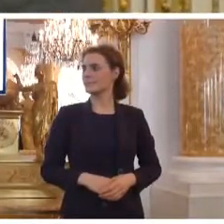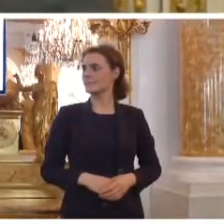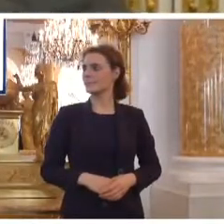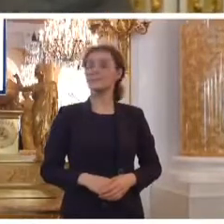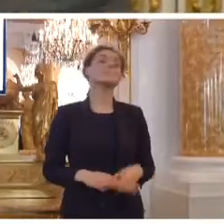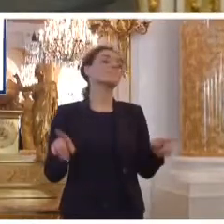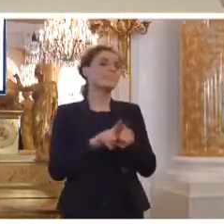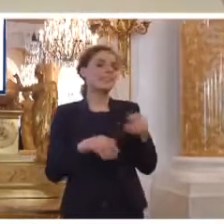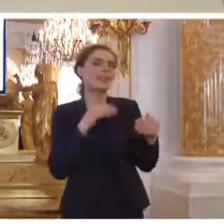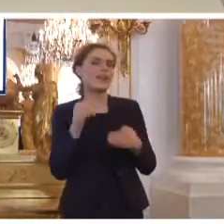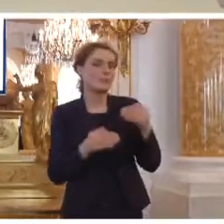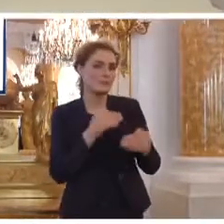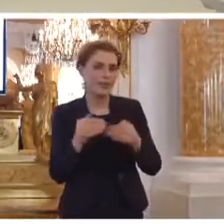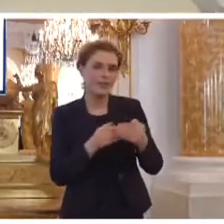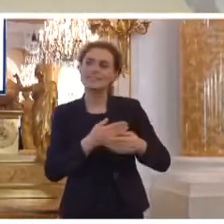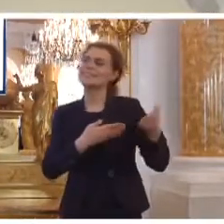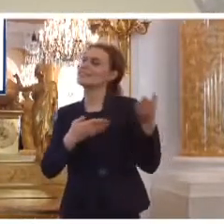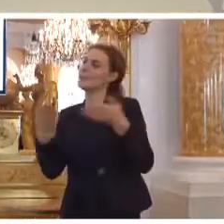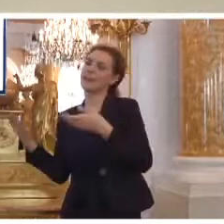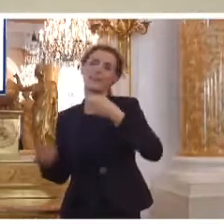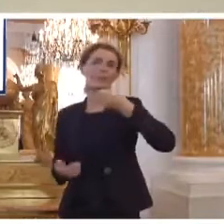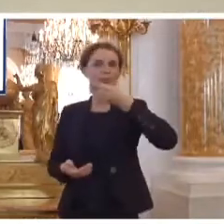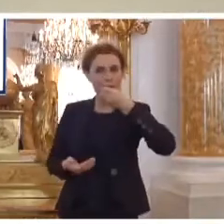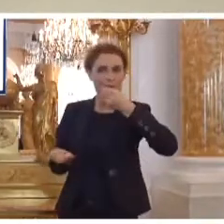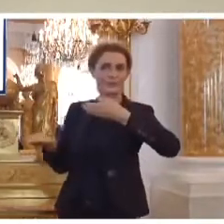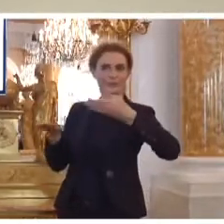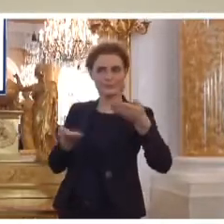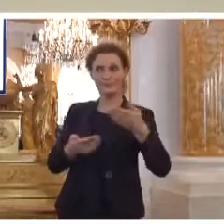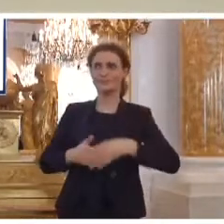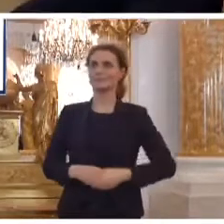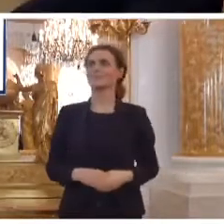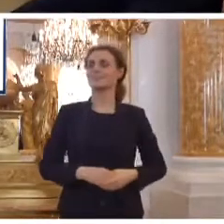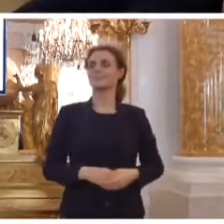Również gratulujemy serdecznie i zapraszamy do mikrofonu.